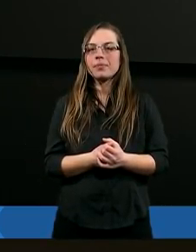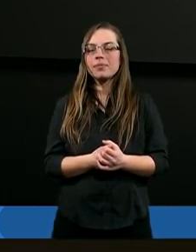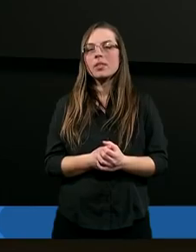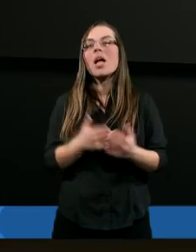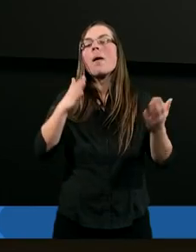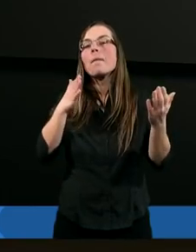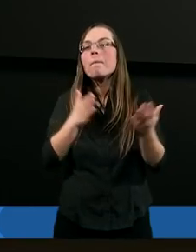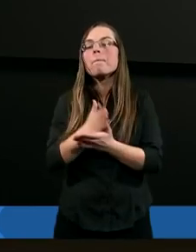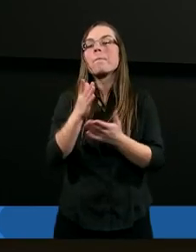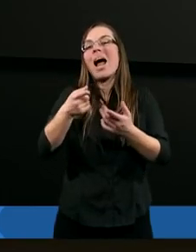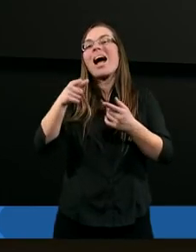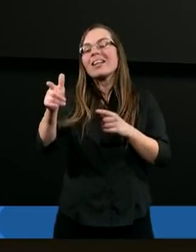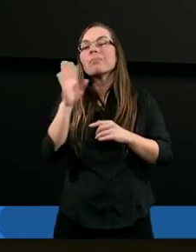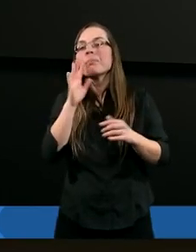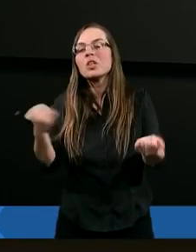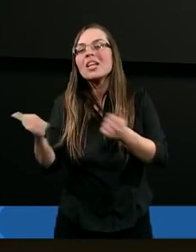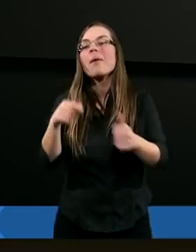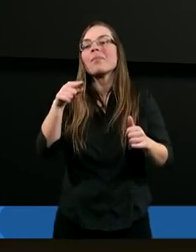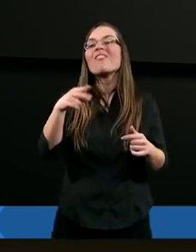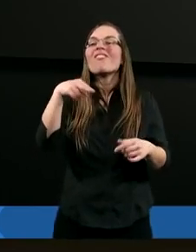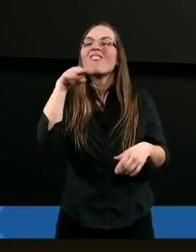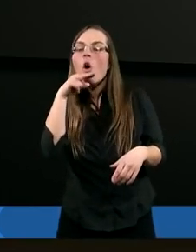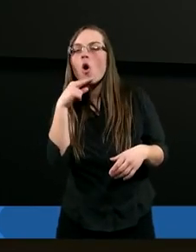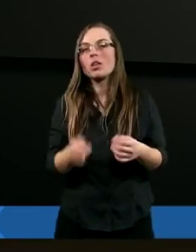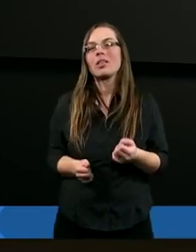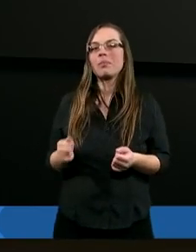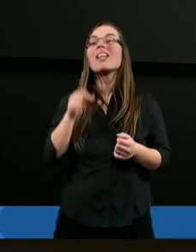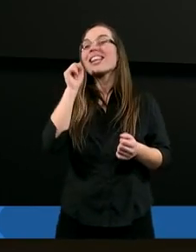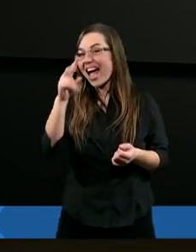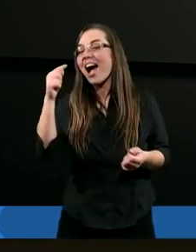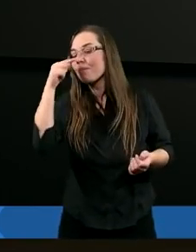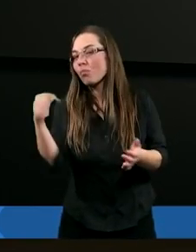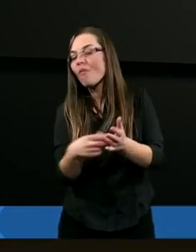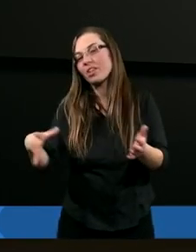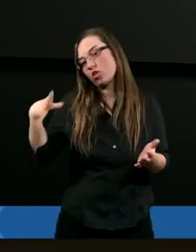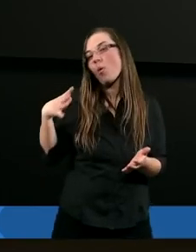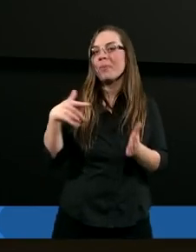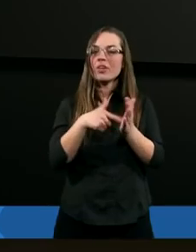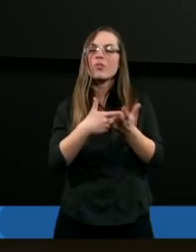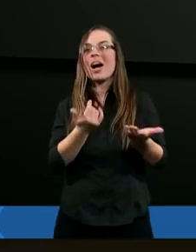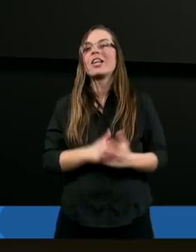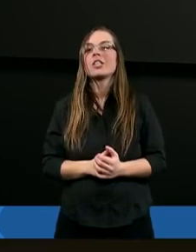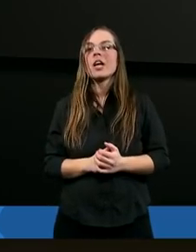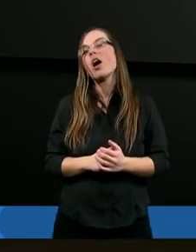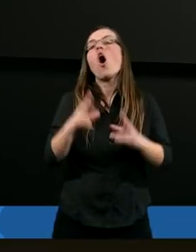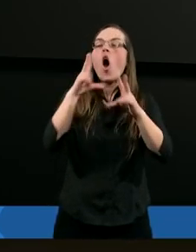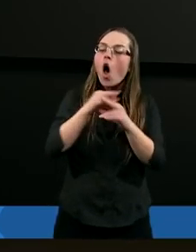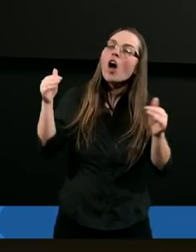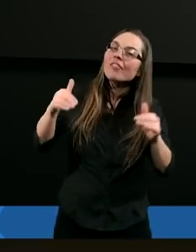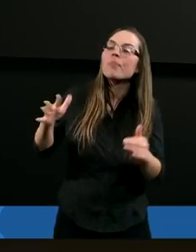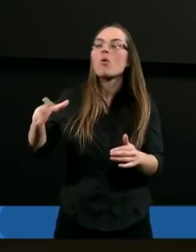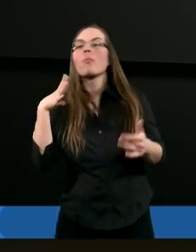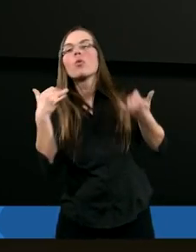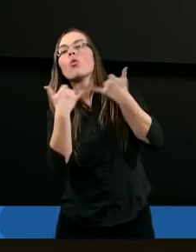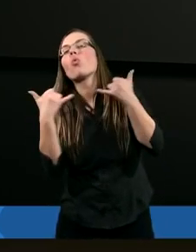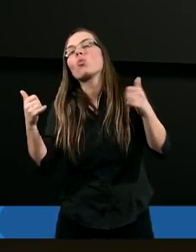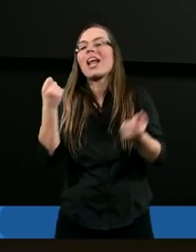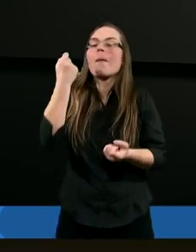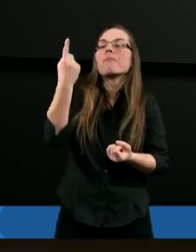przed chrztem tym wodnym. Tak powinno być. Owszem, mogą być